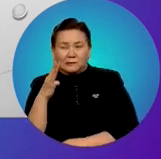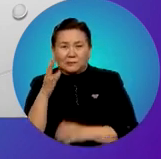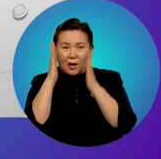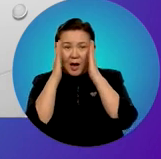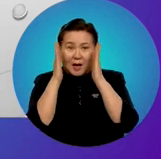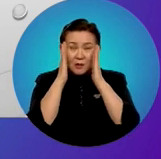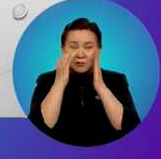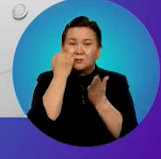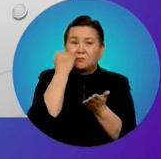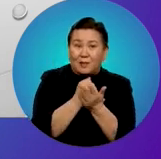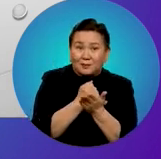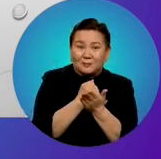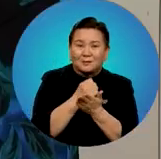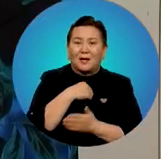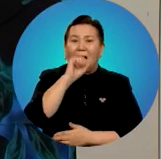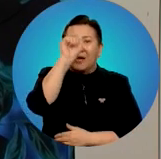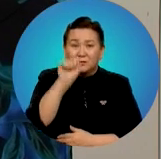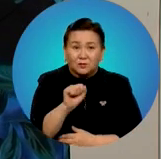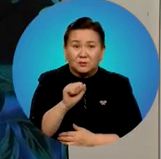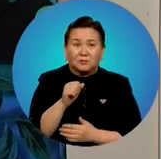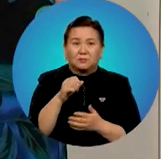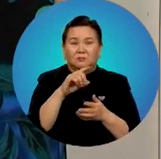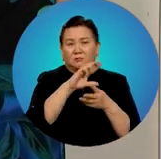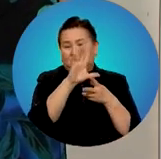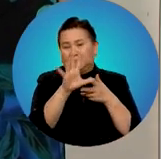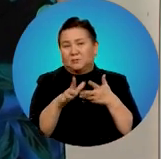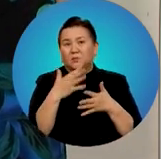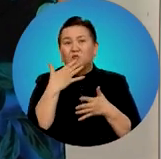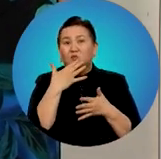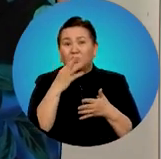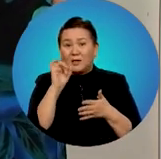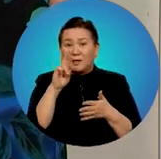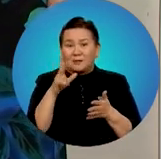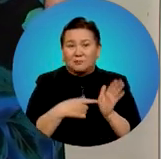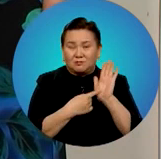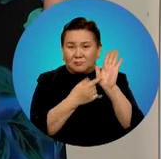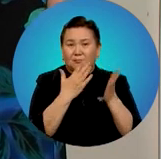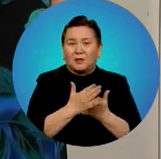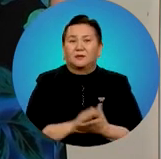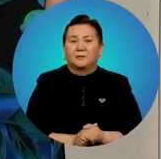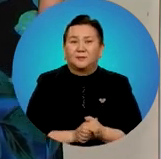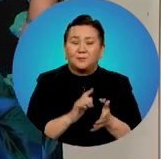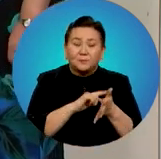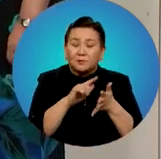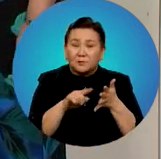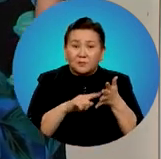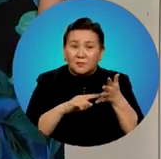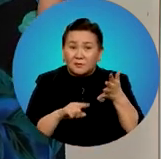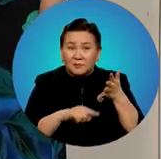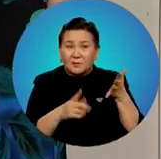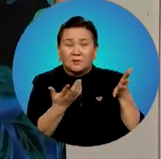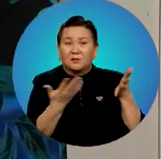анхааруулсан, батлсан, асуусан гэдэг ийм олон өнгө аясыг бол илэрхийлсэн үг хэллэг. За тэгэхээр энэ өнгө аясыг илэрхийлж